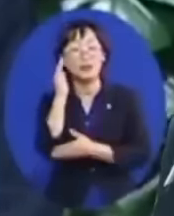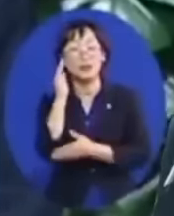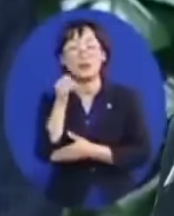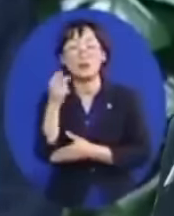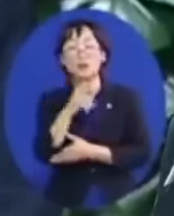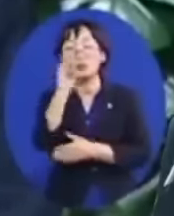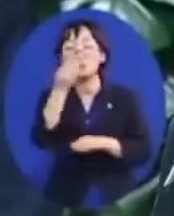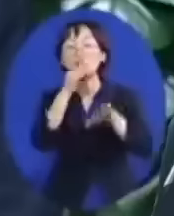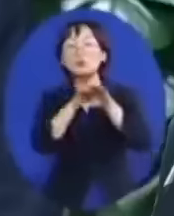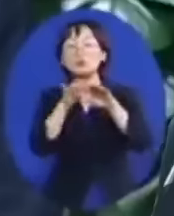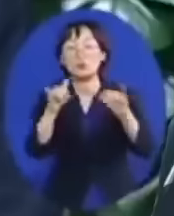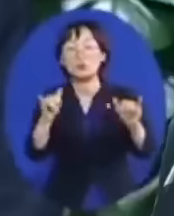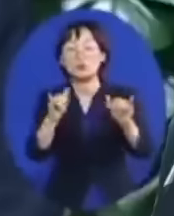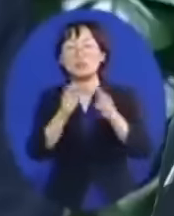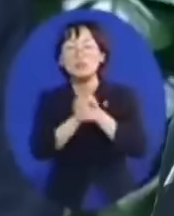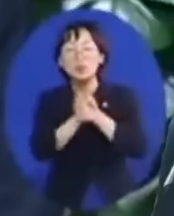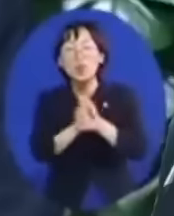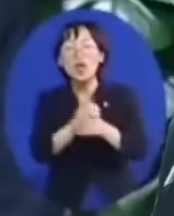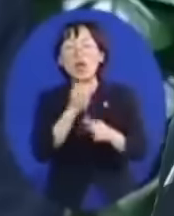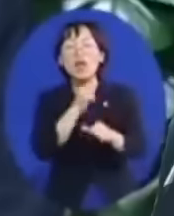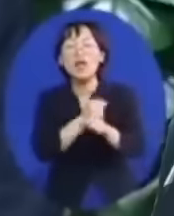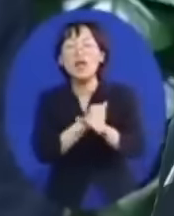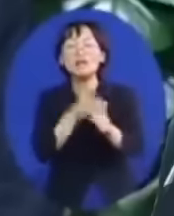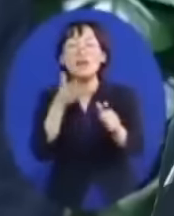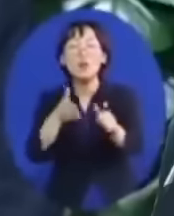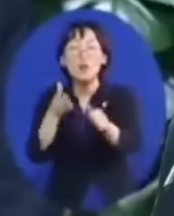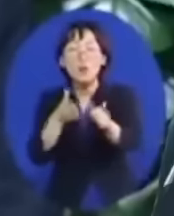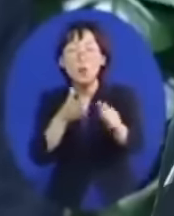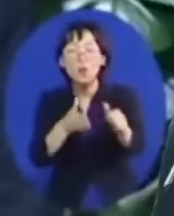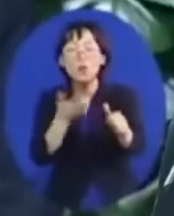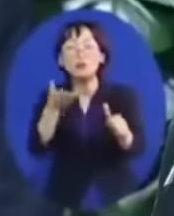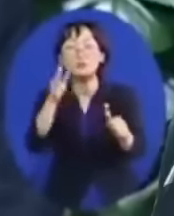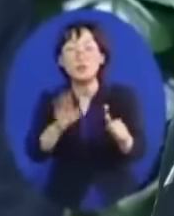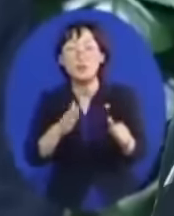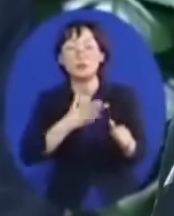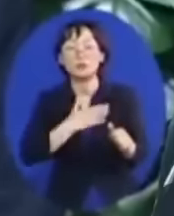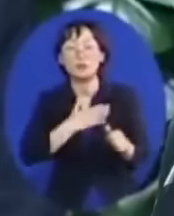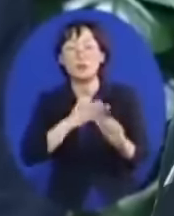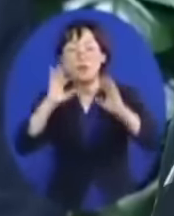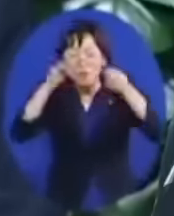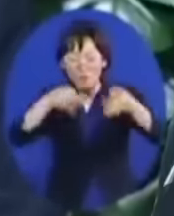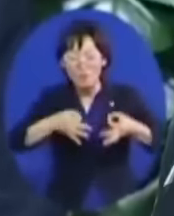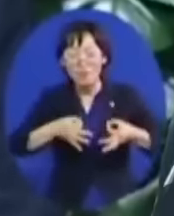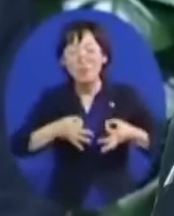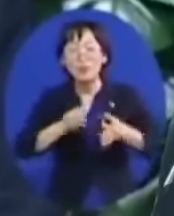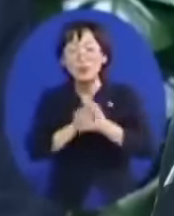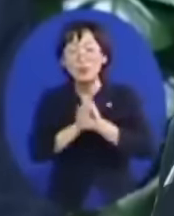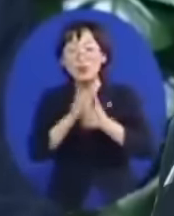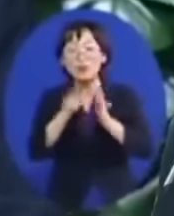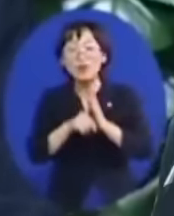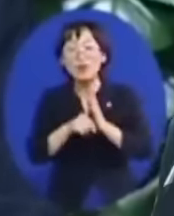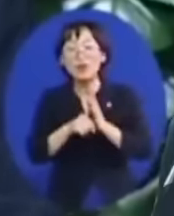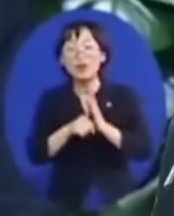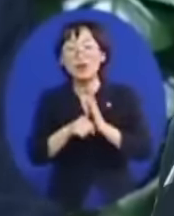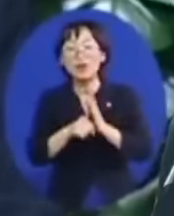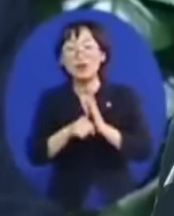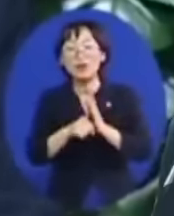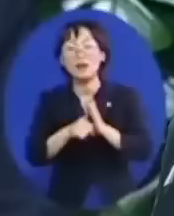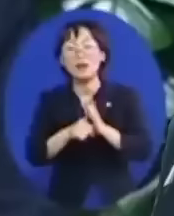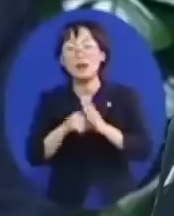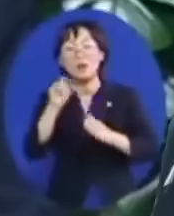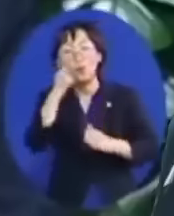성도들을 기도하라고 격려하는 사람이지만은 제가 기도할 때 어려운 일이 생기면 당장 찾아오는 것이 뭐냐면 낙심입니다.